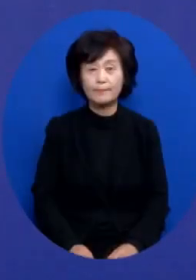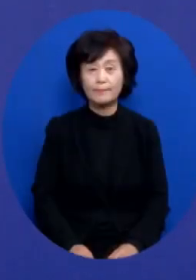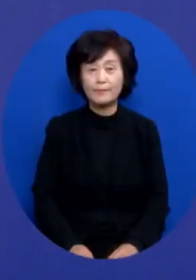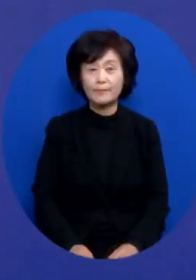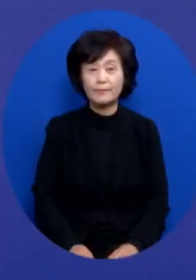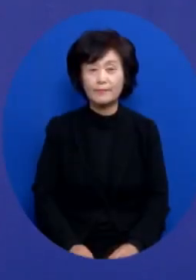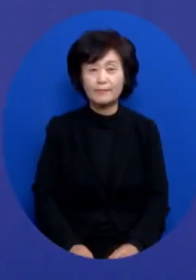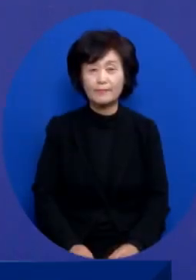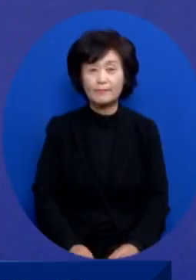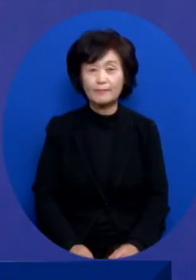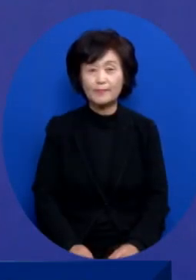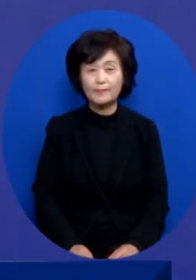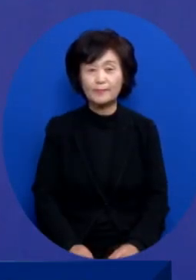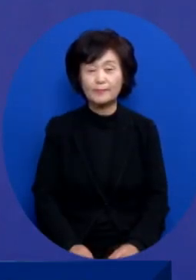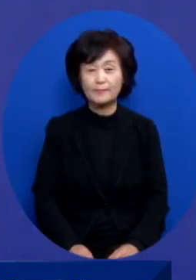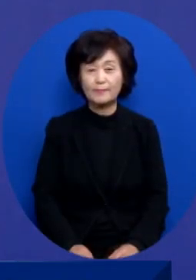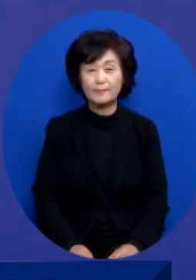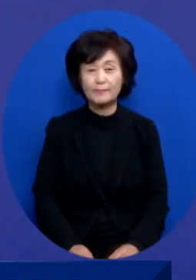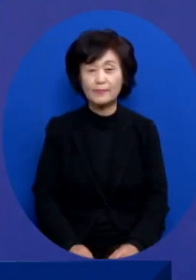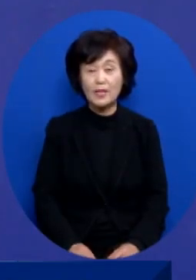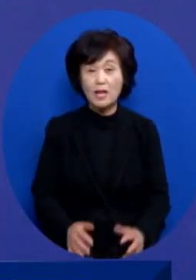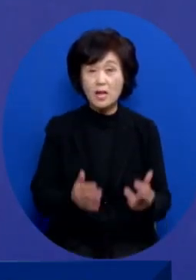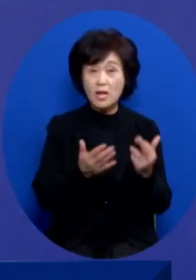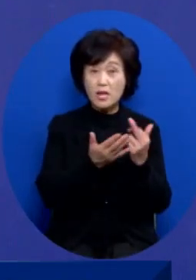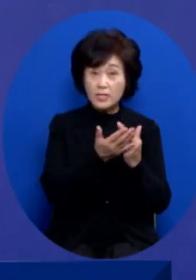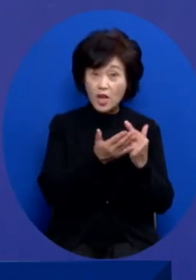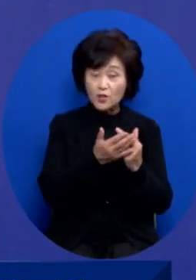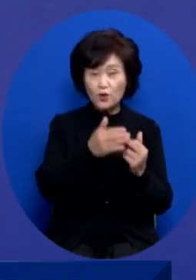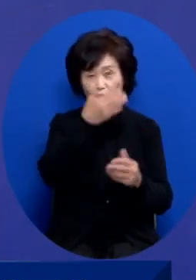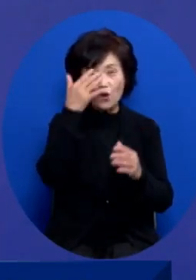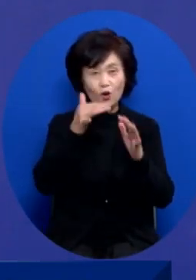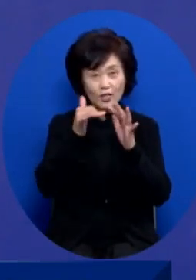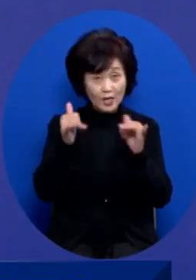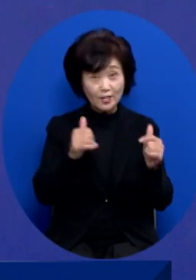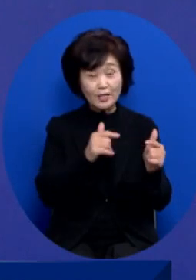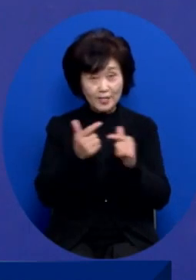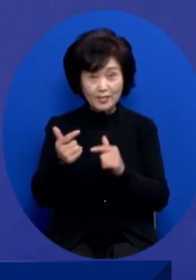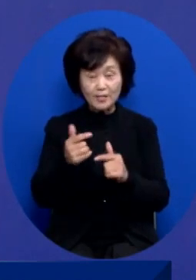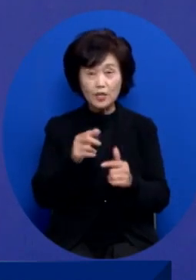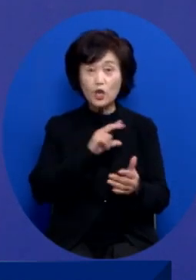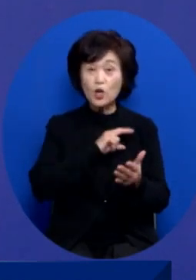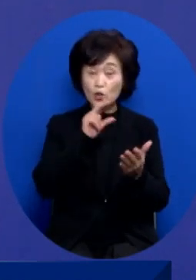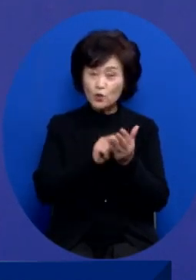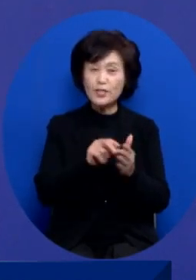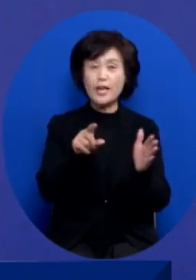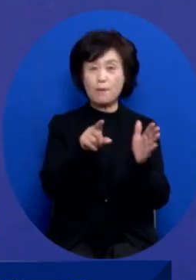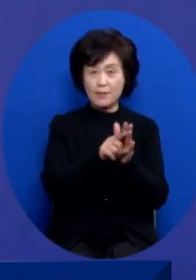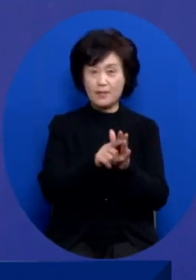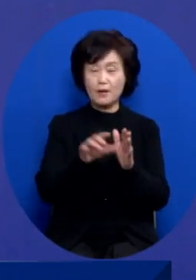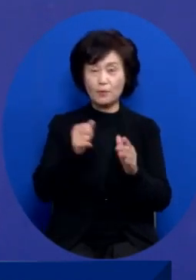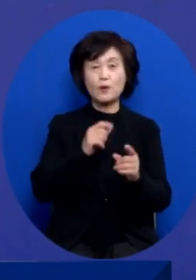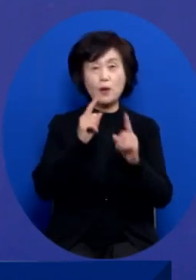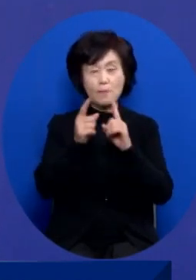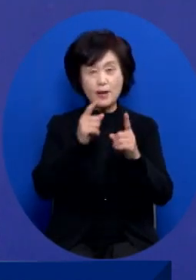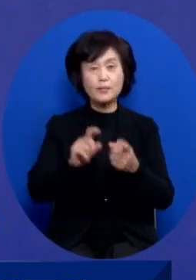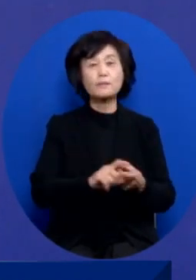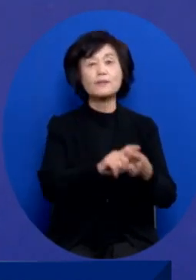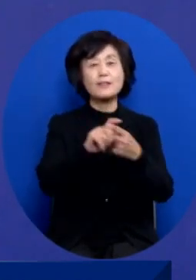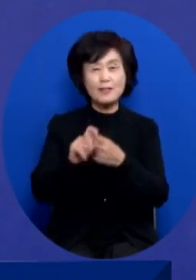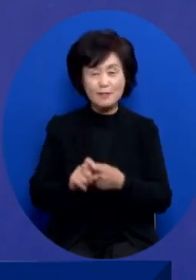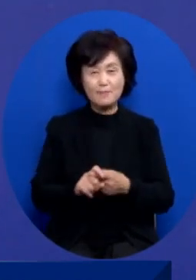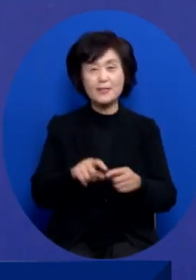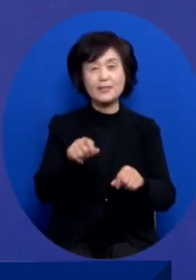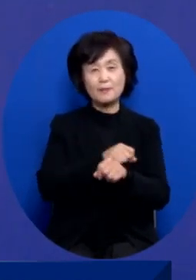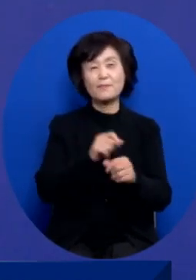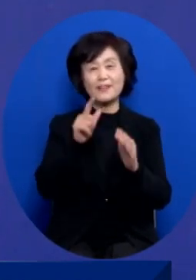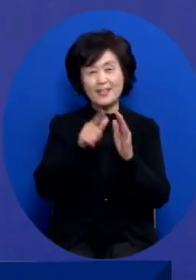각 지역별 소식입니다. 제주의 청년들이 믿음을 주제로 함께 모여 찬양하며 말씀으로 연합하는 특별한 시간을